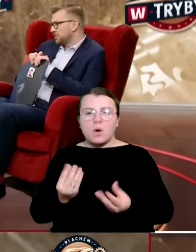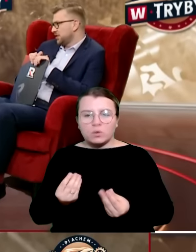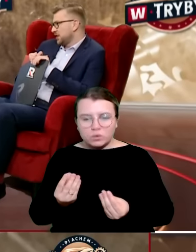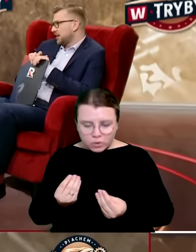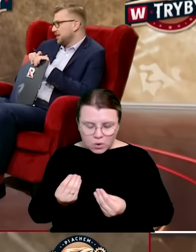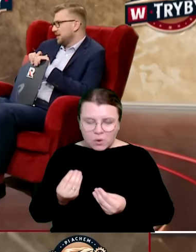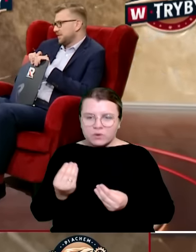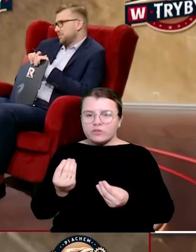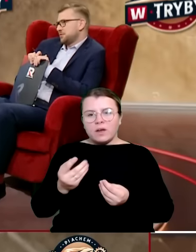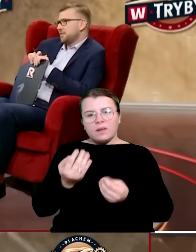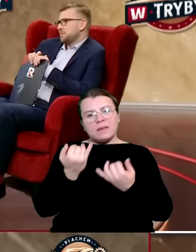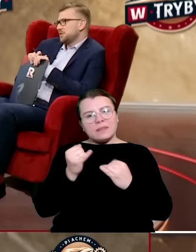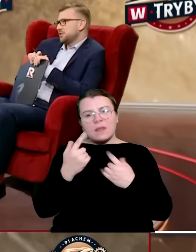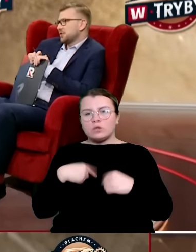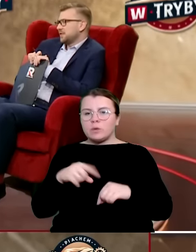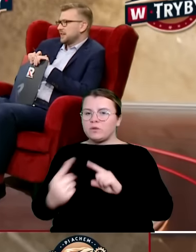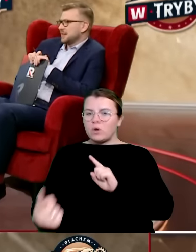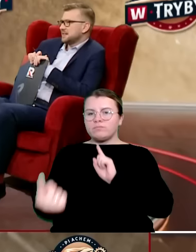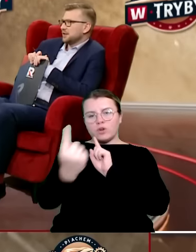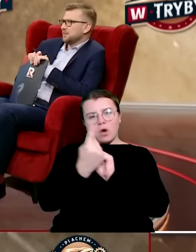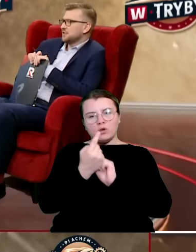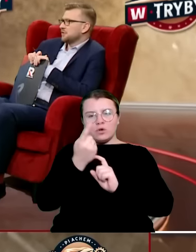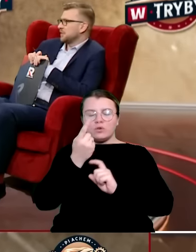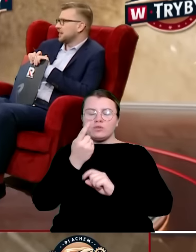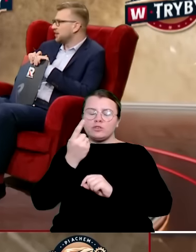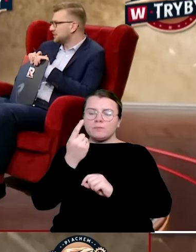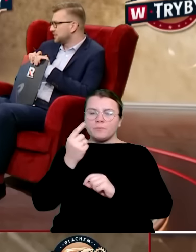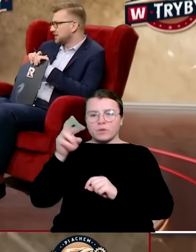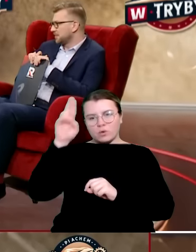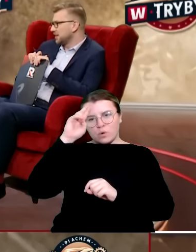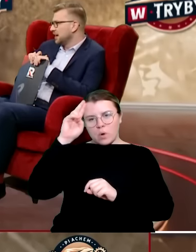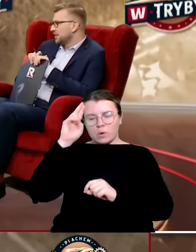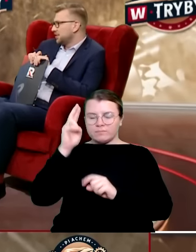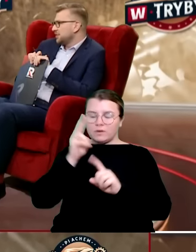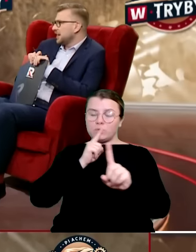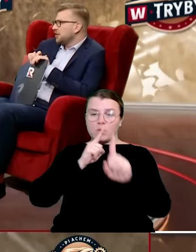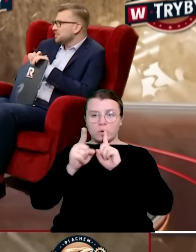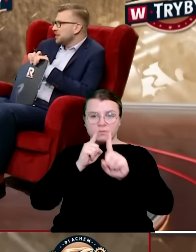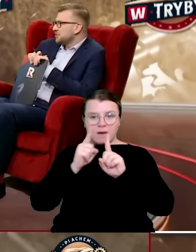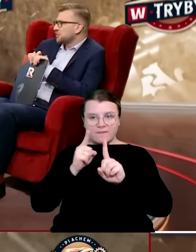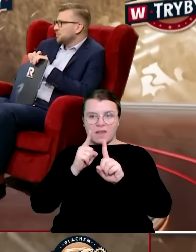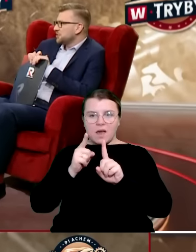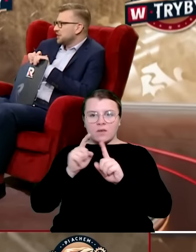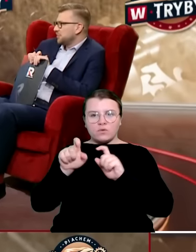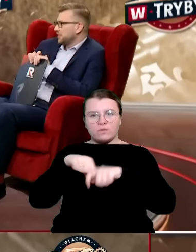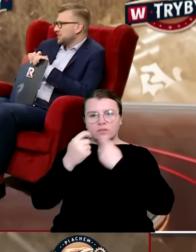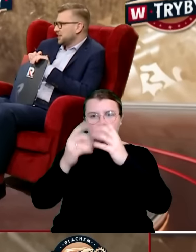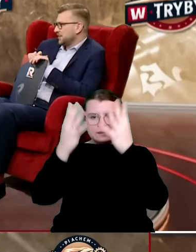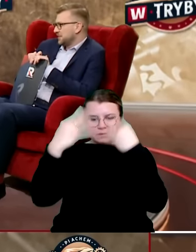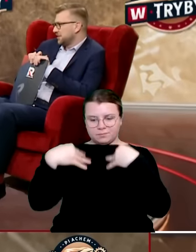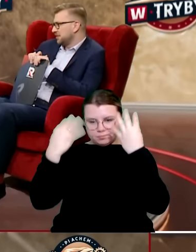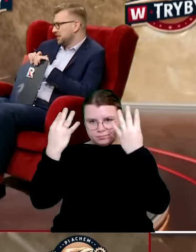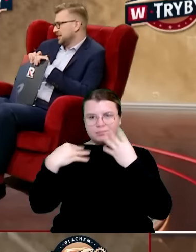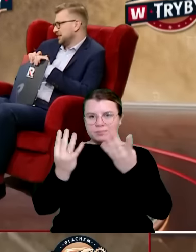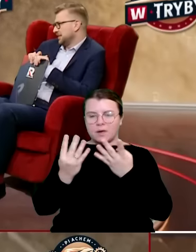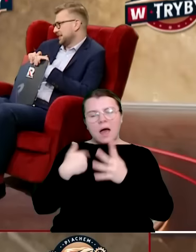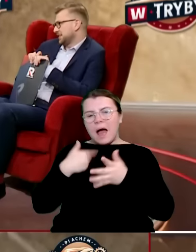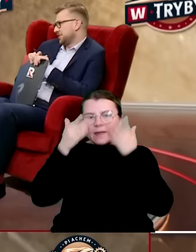rozmówców. Przecież jak, nie wiem, posłowie PiSu czy Konfederacji ją widzą biegającą za nimi, no to jak oni mają się skupić na odpowiedzi, kiedy